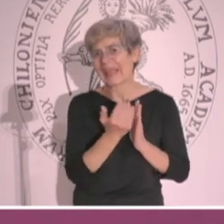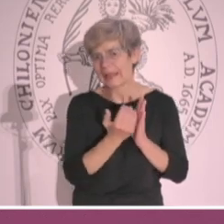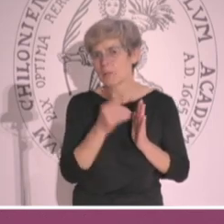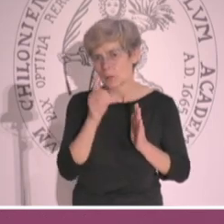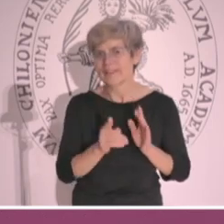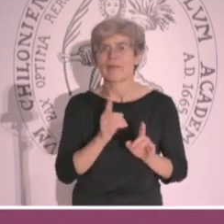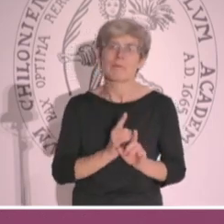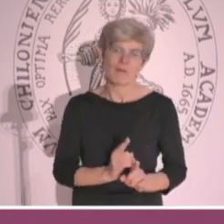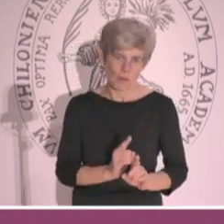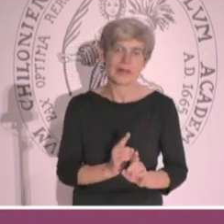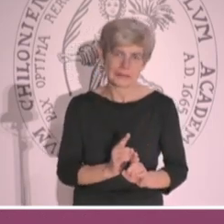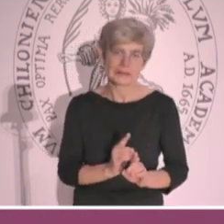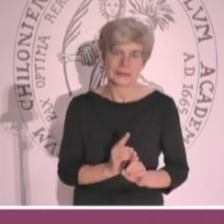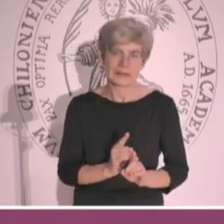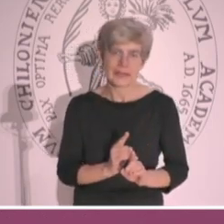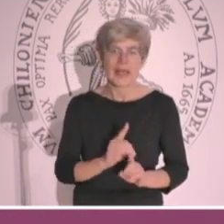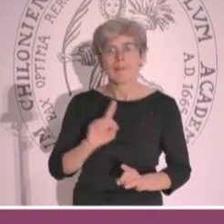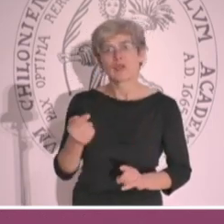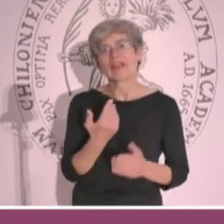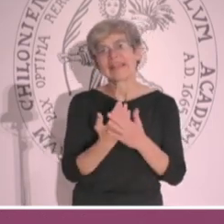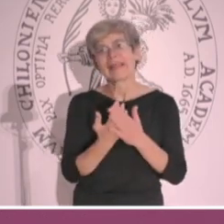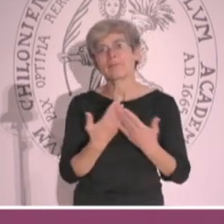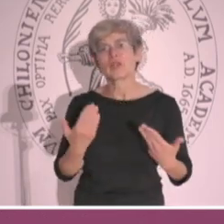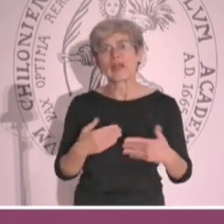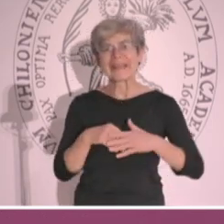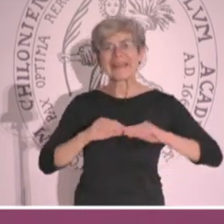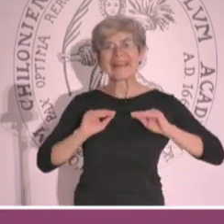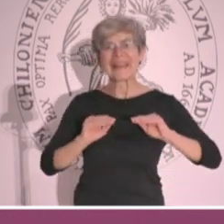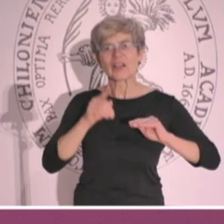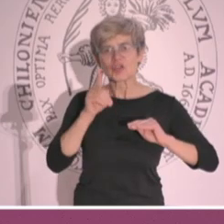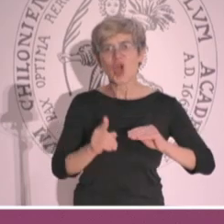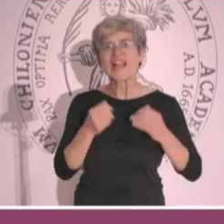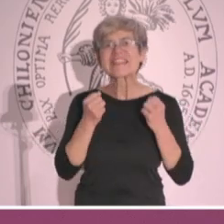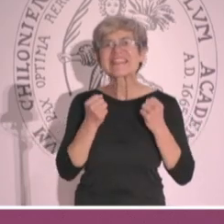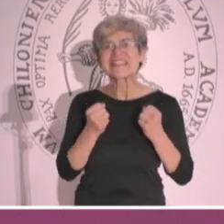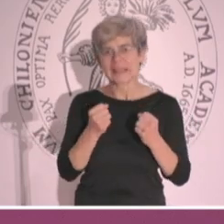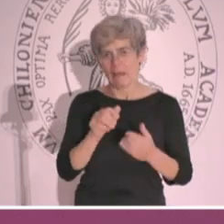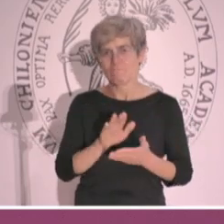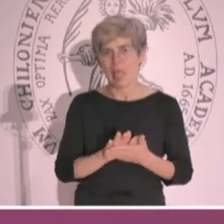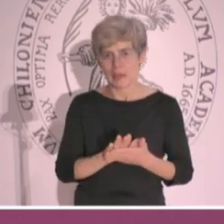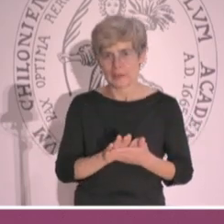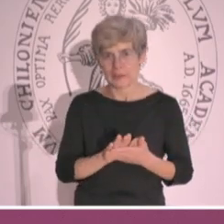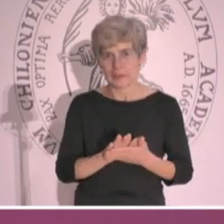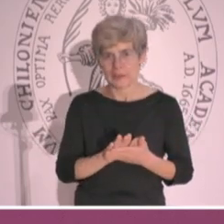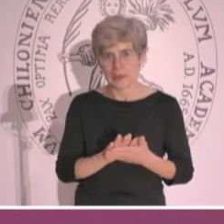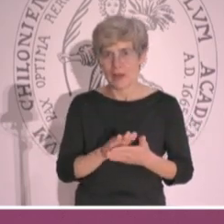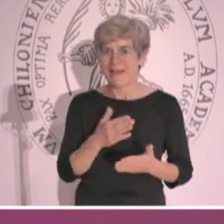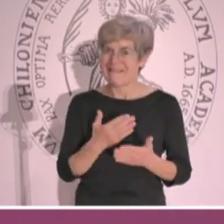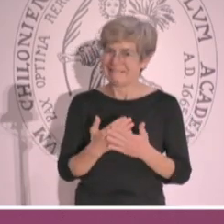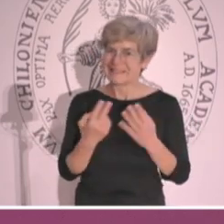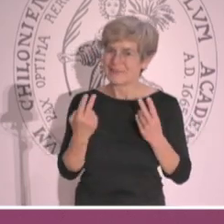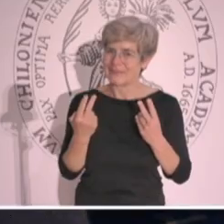Und damit wir eine sichere Lehre auch in den nächsten Wochen haben können, möchte ich Sie gerne auch auf unser